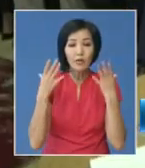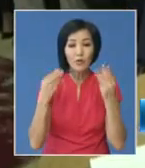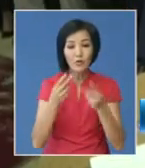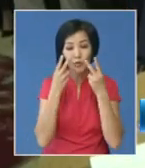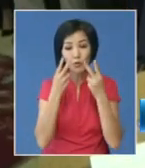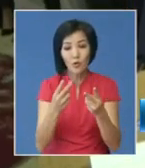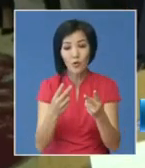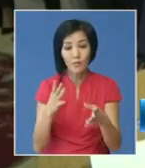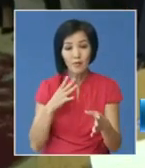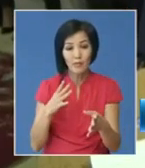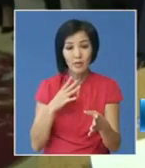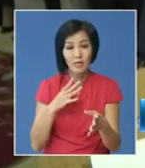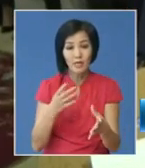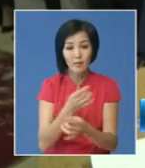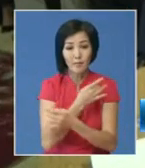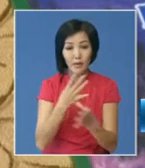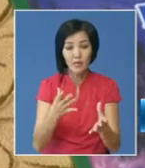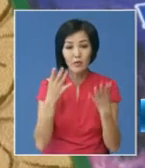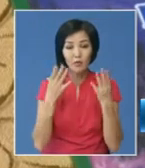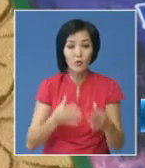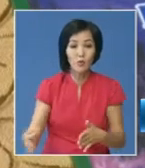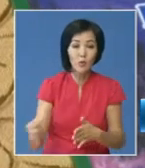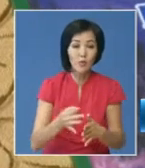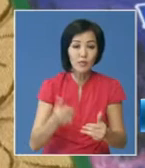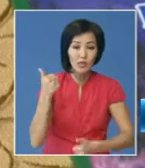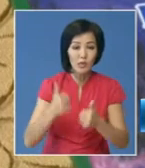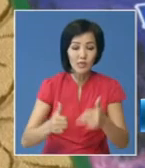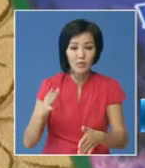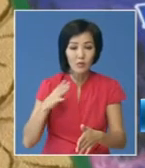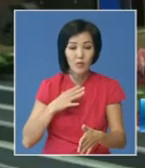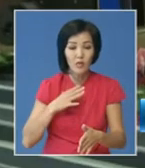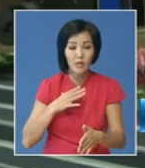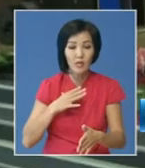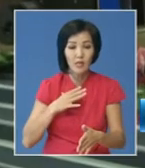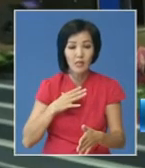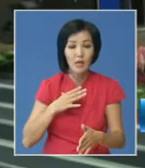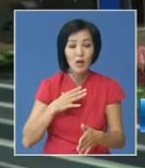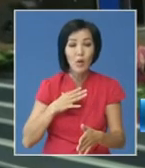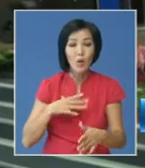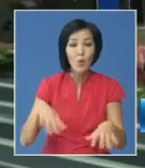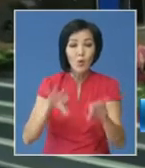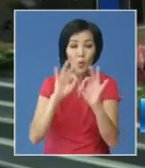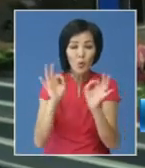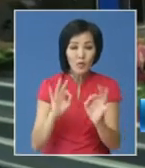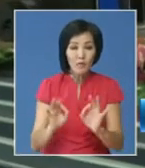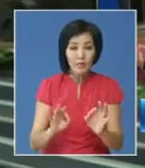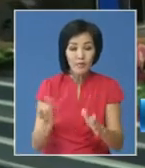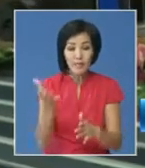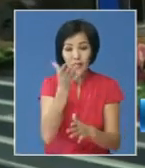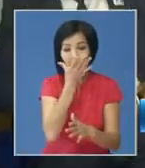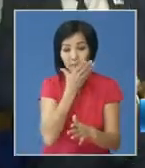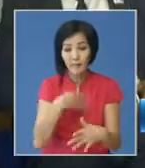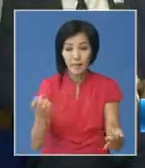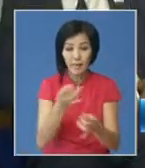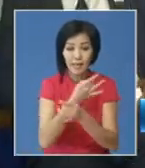күні мұнда ауылдық мәдениет үйлерінің облыстық байқауы да өтті. Қарагемірлік өнерпаздардың әуелетте салған әні мен салтанатты сәніне қарап,